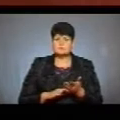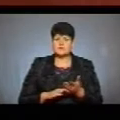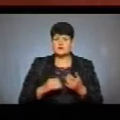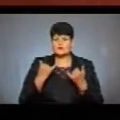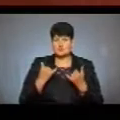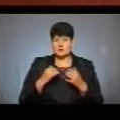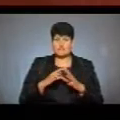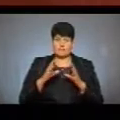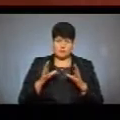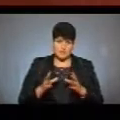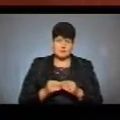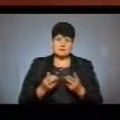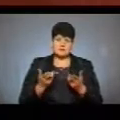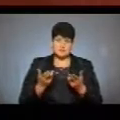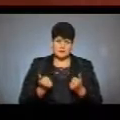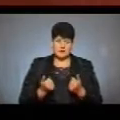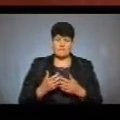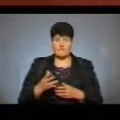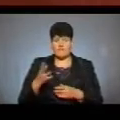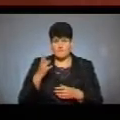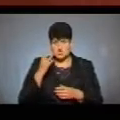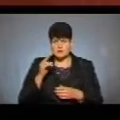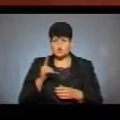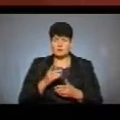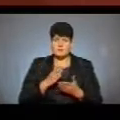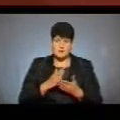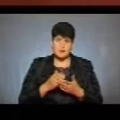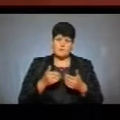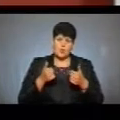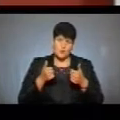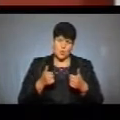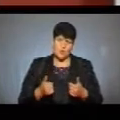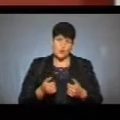принципі, так, я вважаю, що ми маємо хороший такий